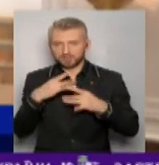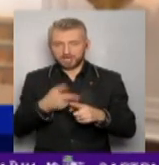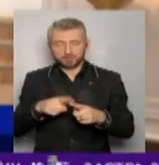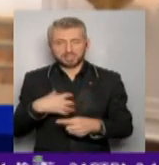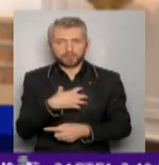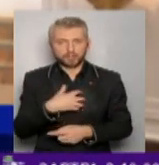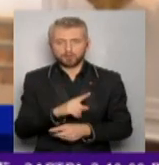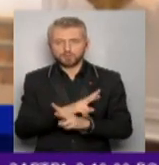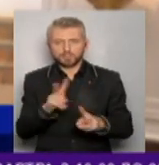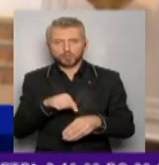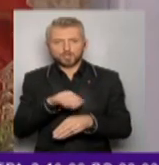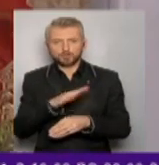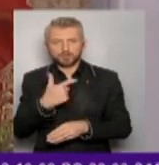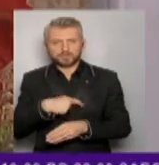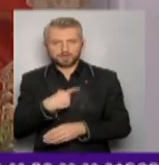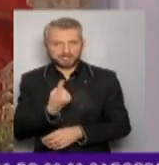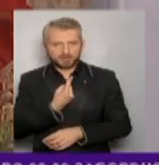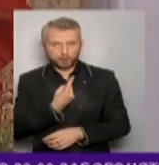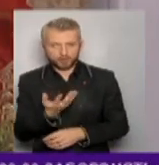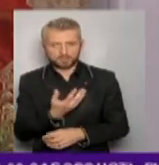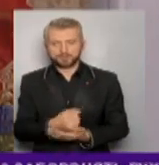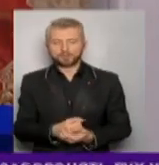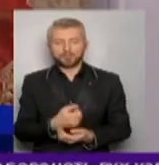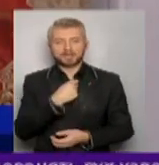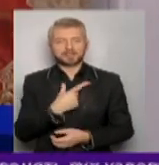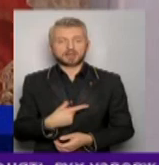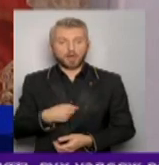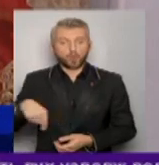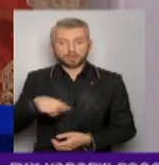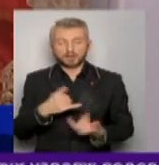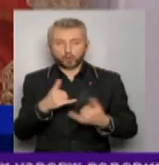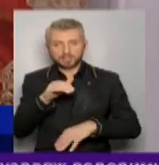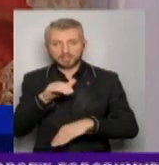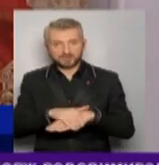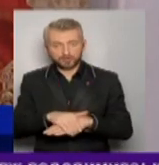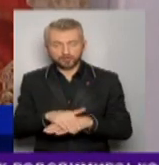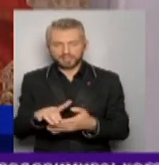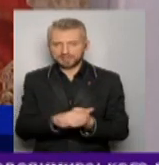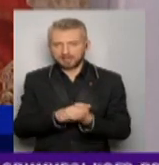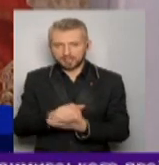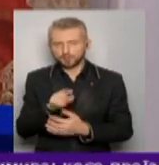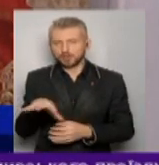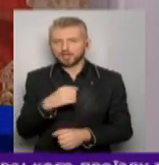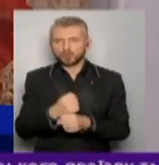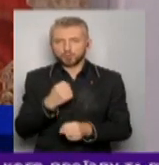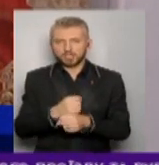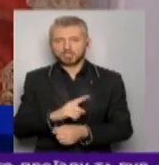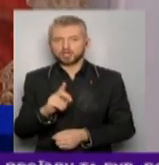не відчував себе самотнім. Скаути сьогодні засвідчили єдність. Вони все зробили для того,